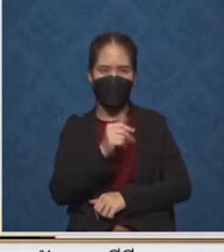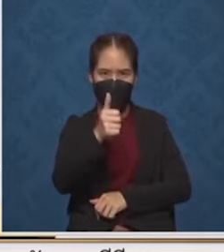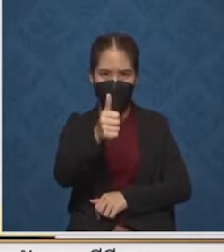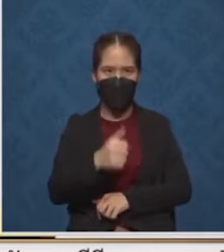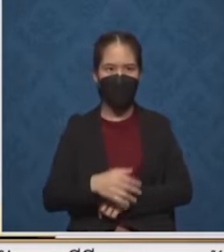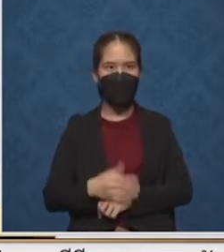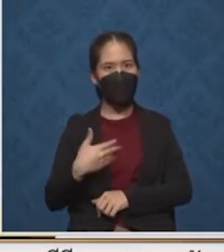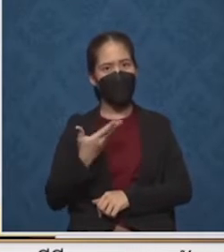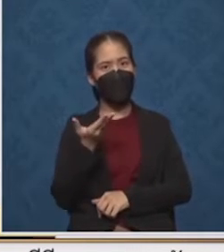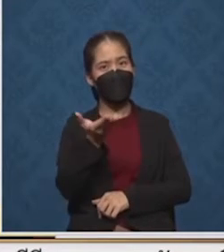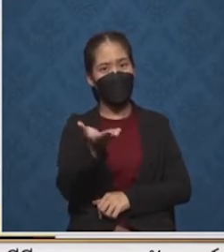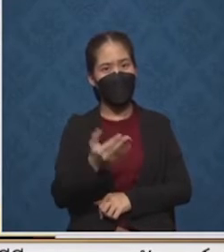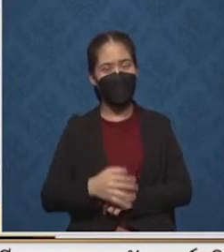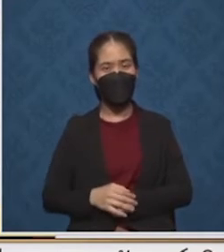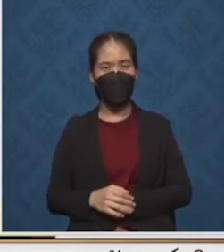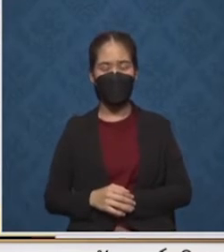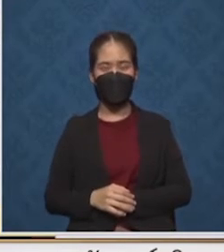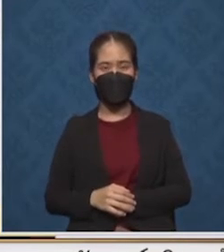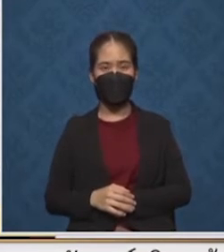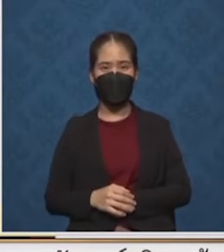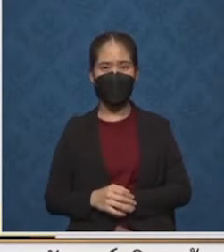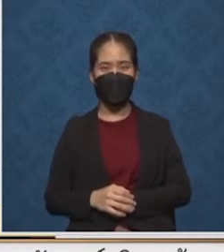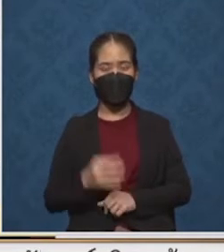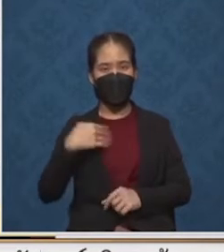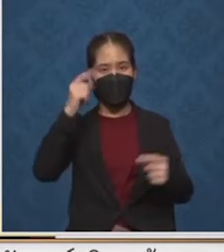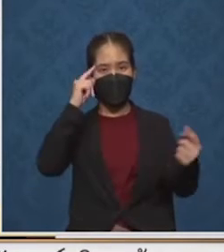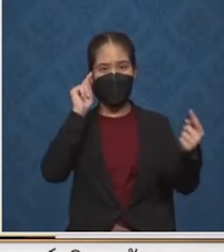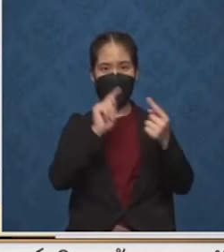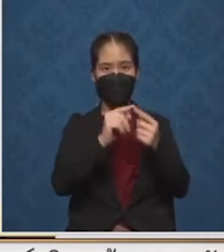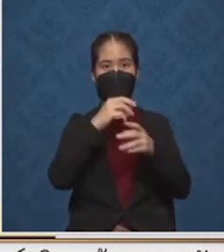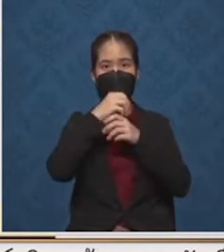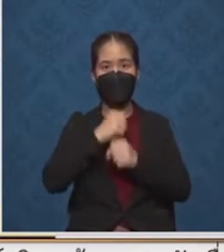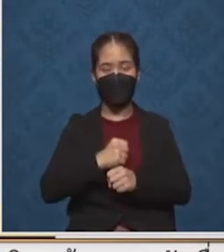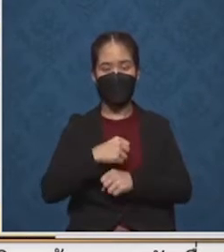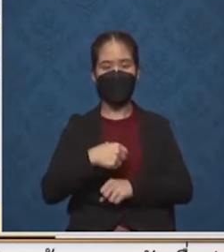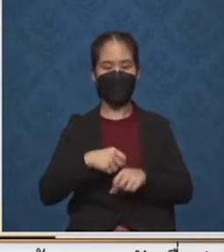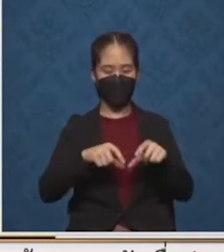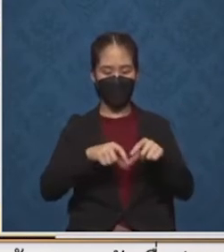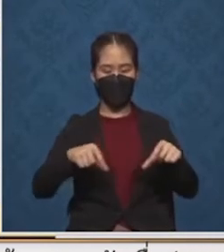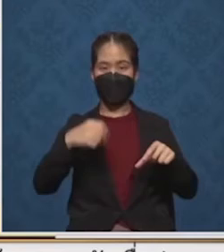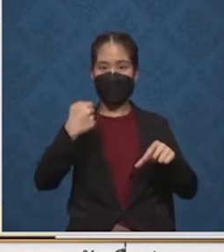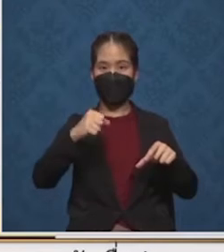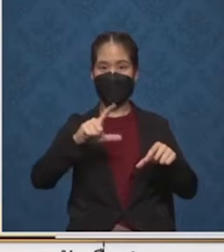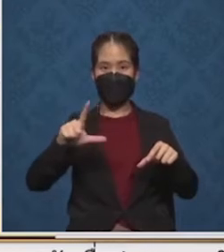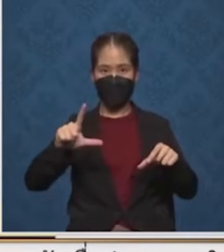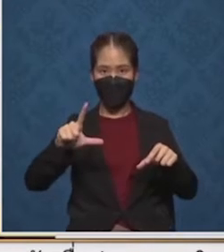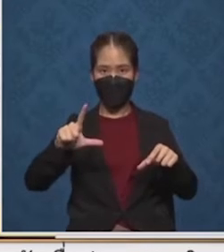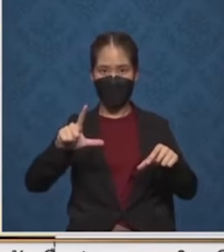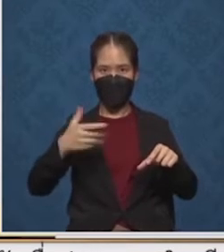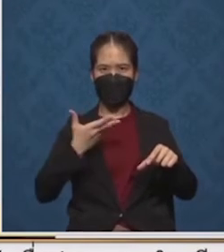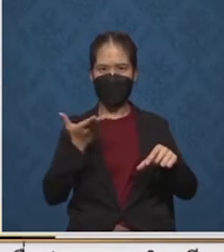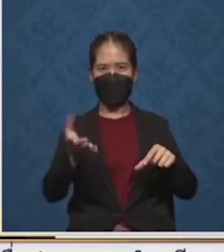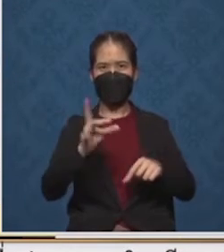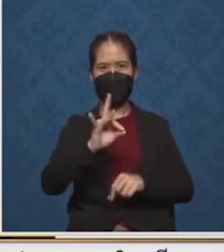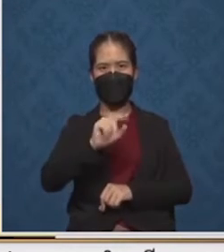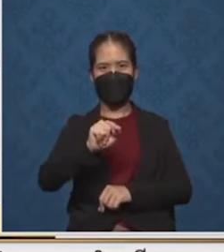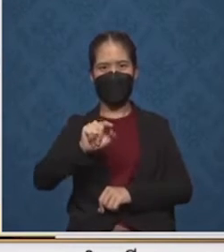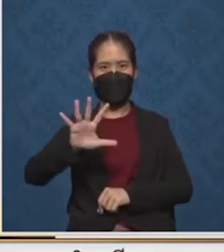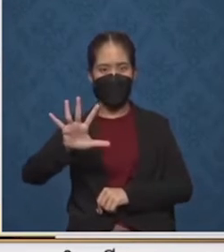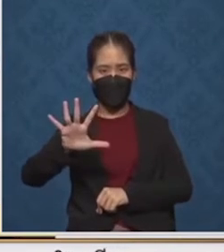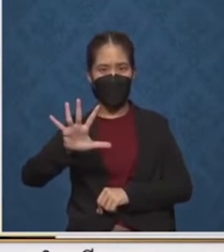เขาเลยขอไปครับโอ้โห้หมายเดิมคือ 10ล้านชุดไม่ได้รับบริจาคมาหนึ่งล้านหนึ่งแสนบาทเขาเลยขอแค่8.5